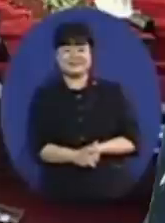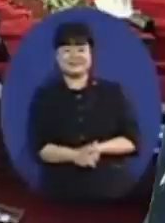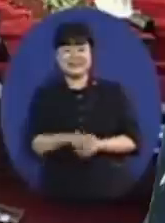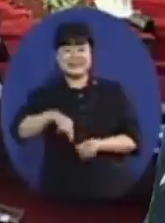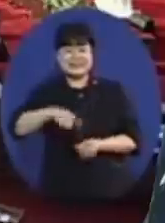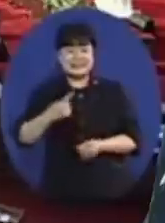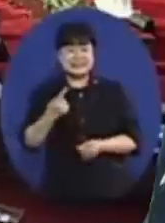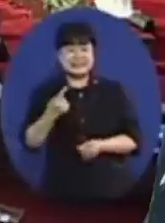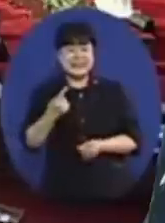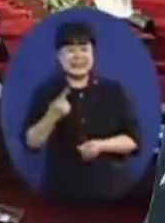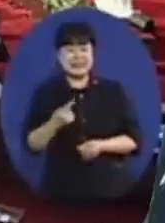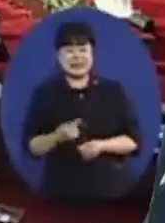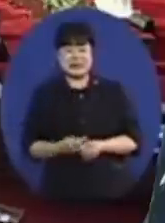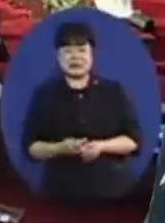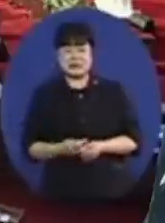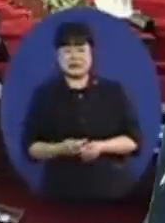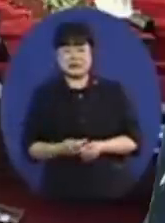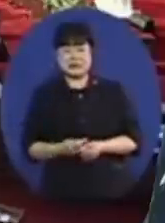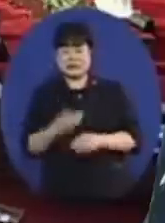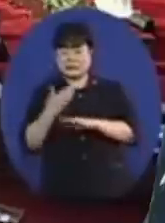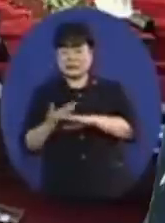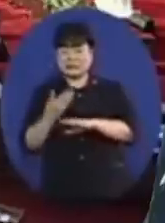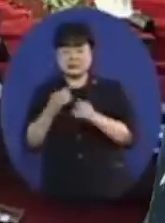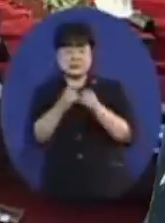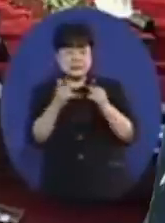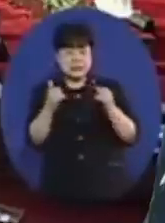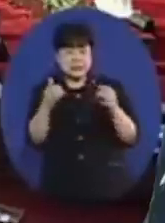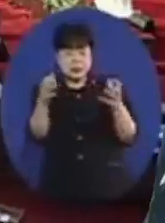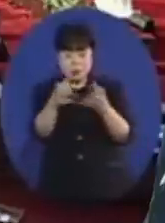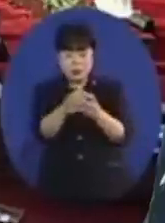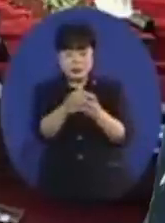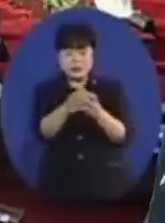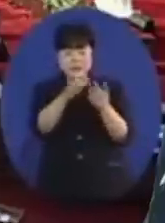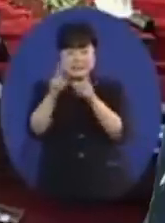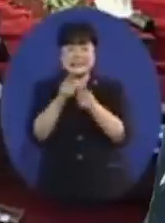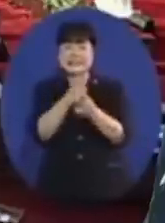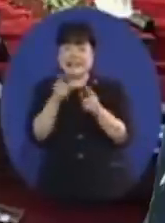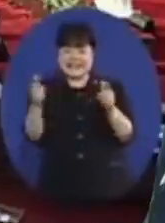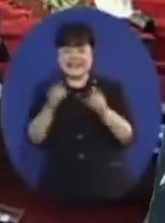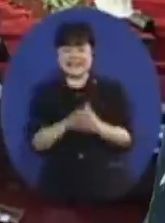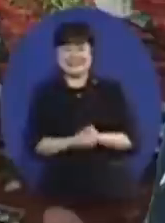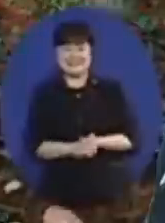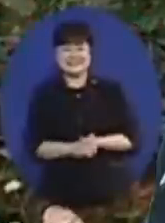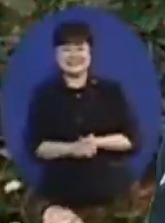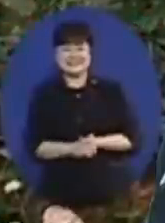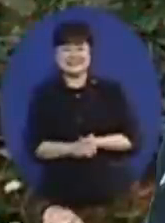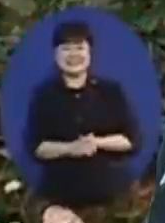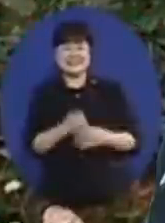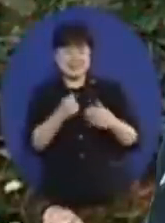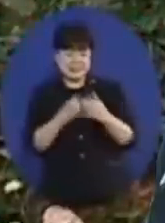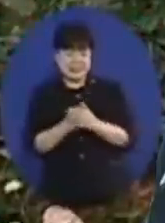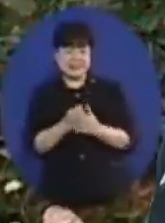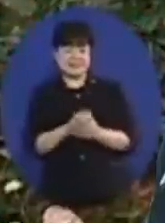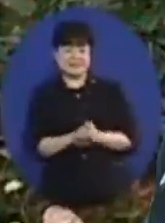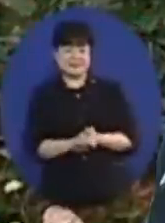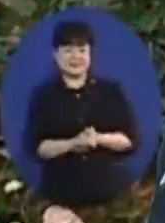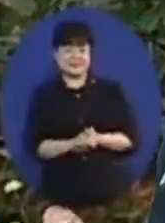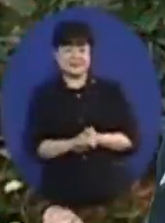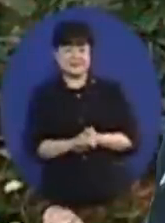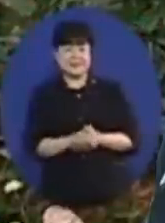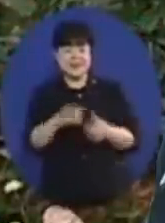자기하고 전혀 같지 않은 사람하고 모여 살지 않아요 그러므로